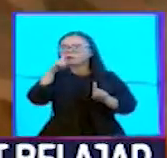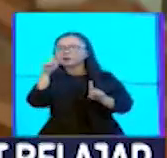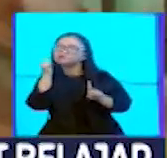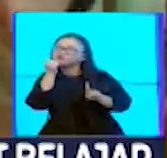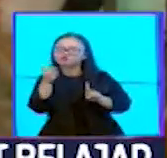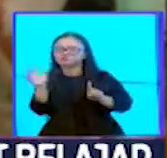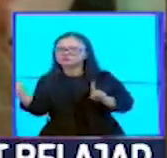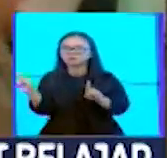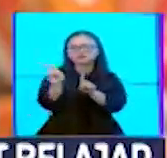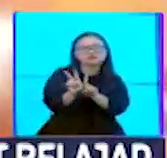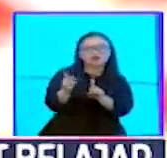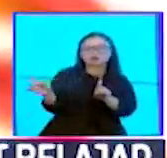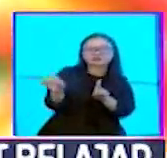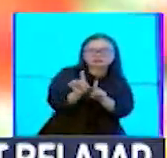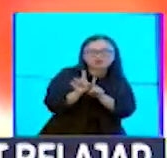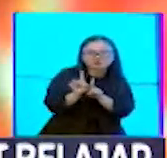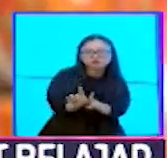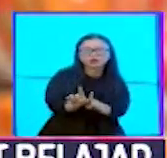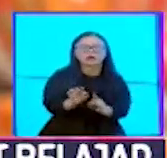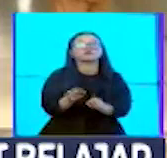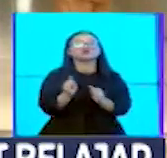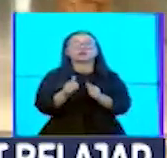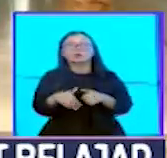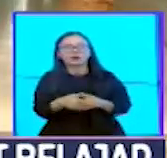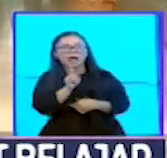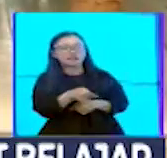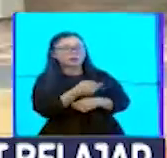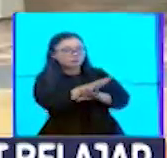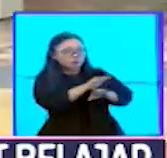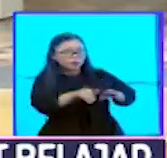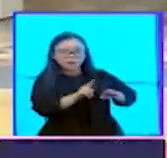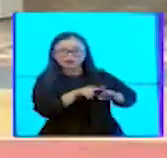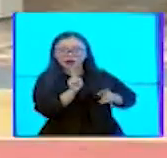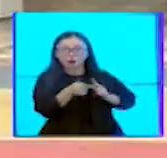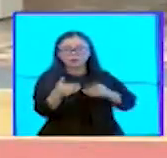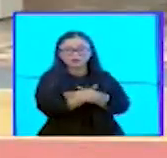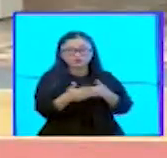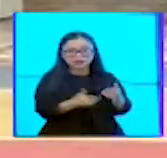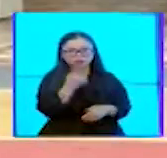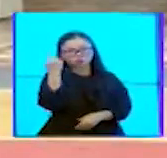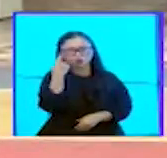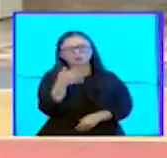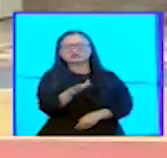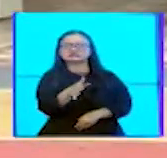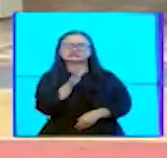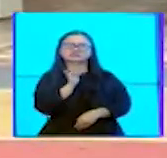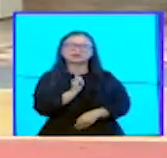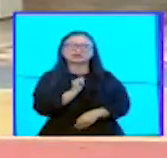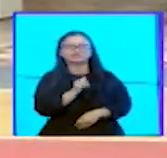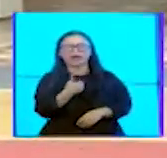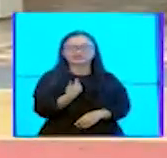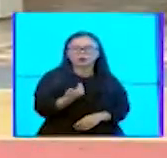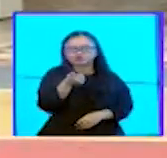akan datang ke sekolah menggunakan kendaraan umum tidak terpantau portal kesehatan saat di kendaraan umum dari Tangerang Selatan mahathir Muhammad Novan Dwi Kusuma